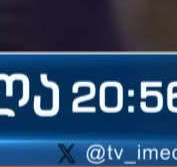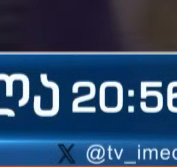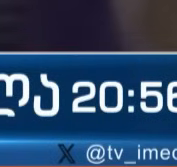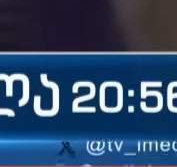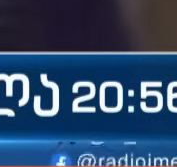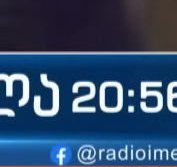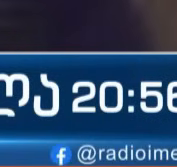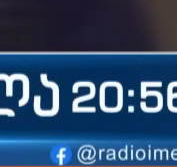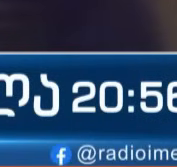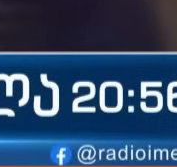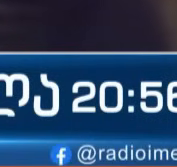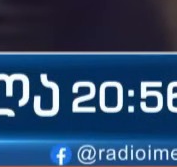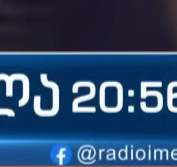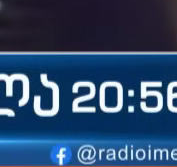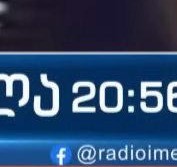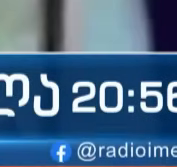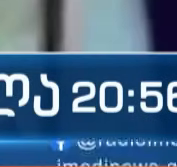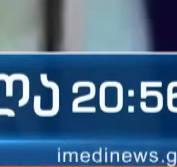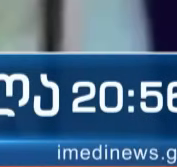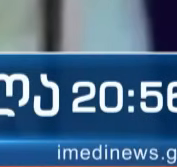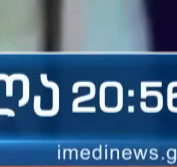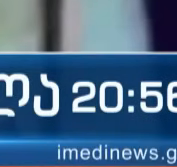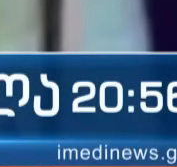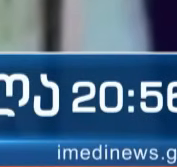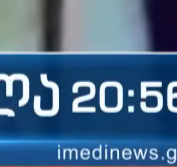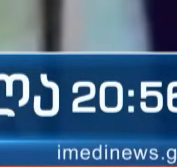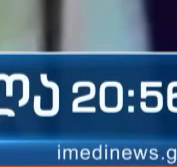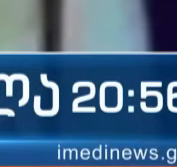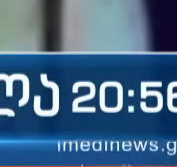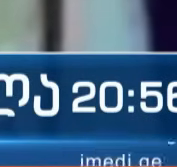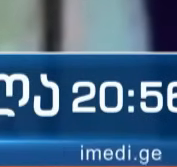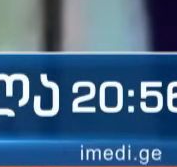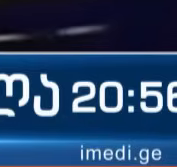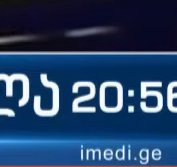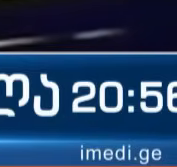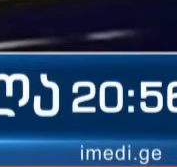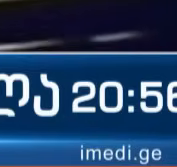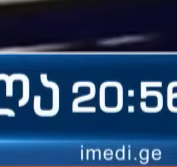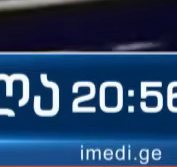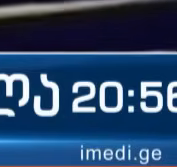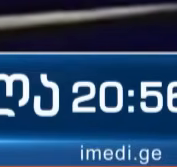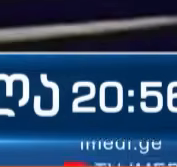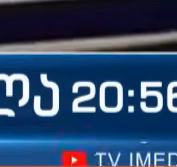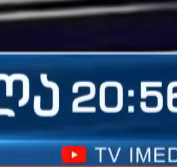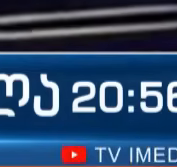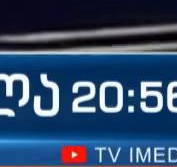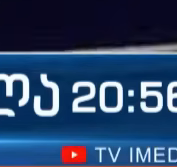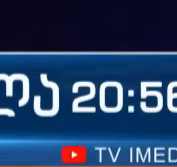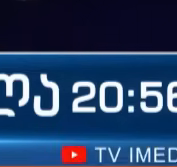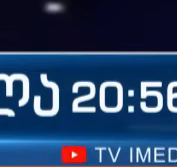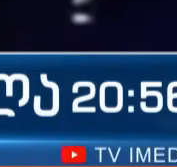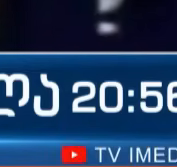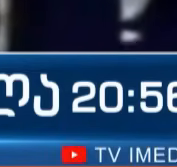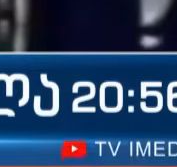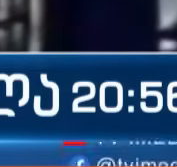მაყურებლისთვის გამორჩეულად საყვარელ ფილმში მთავარი პერსონაჟის, ქართველი ემიგრანტის გიორგის ახალგაზრდობა განასახიერა. სანტეს